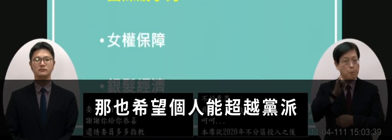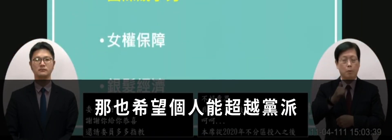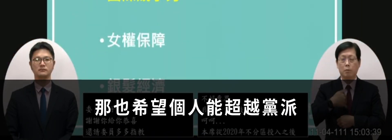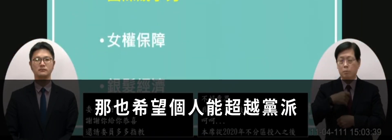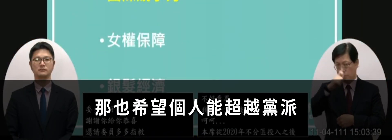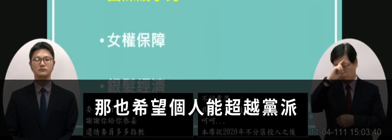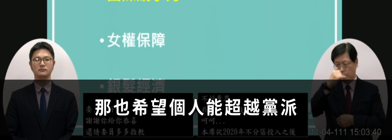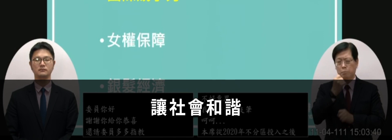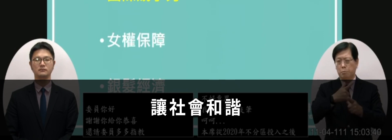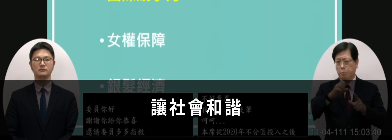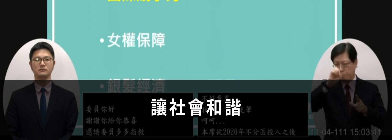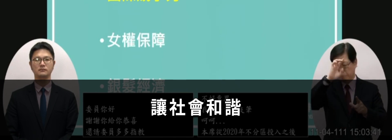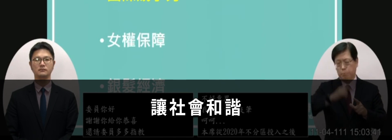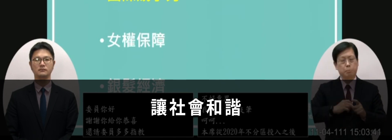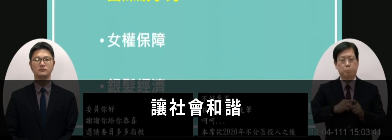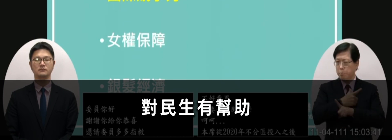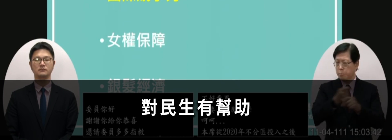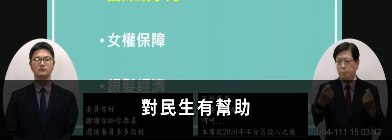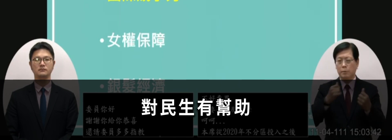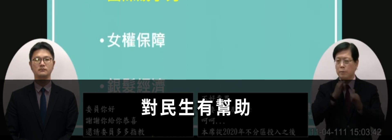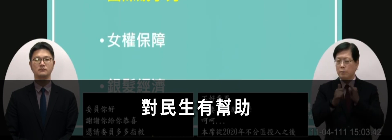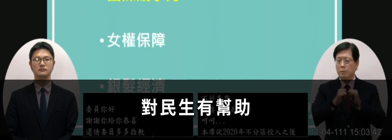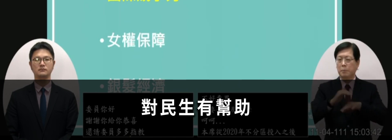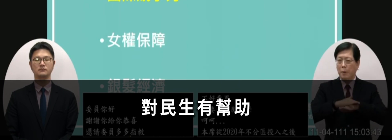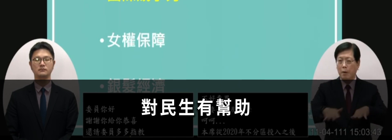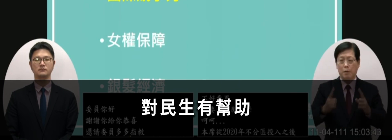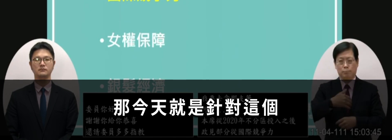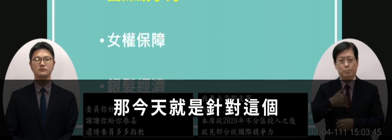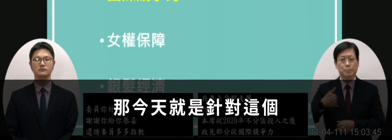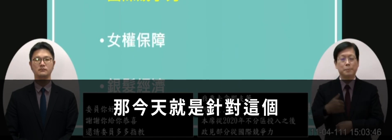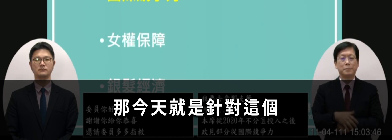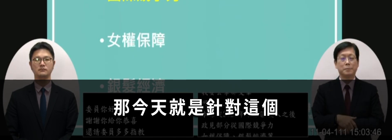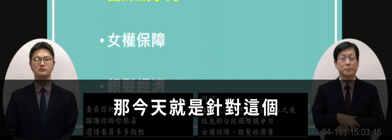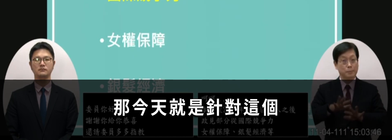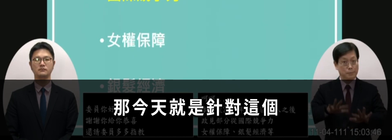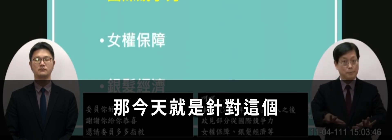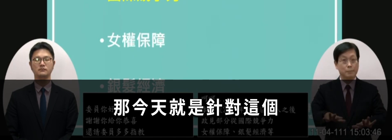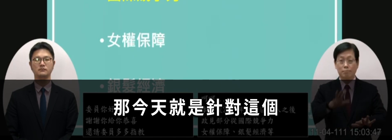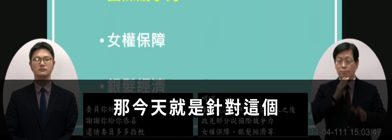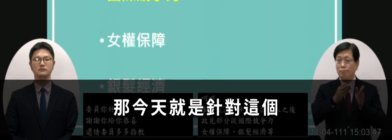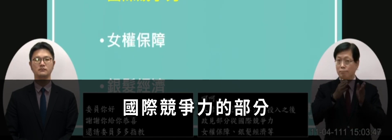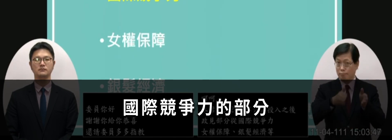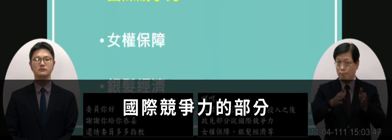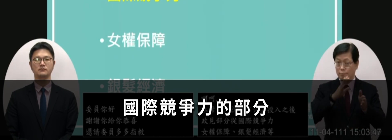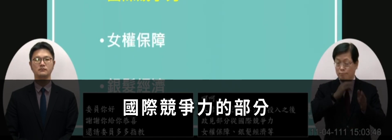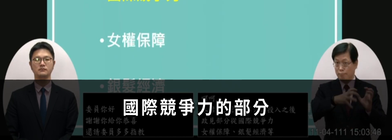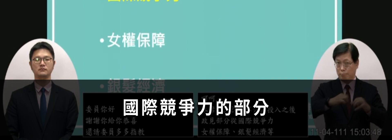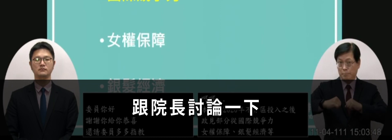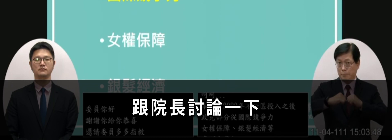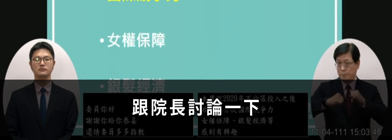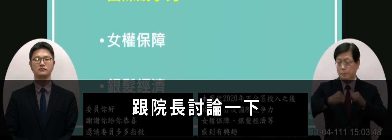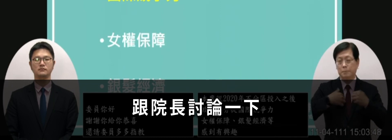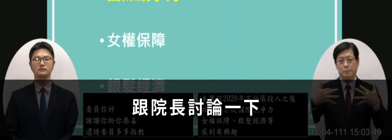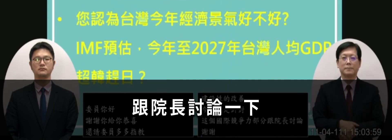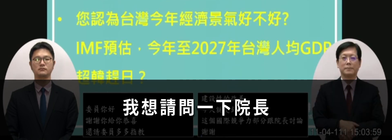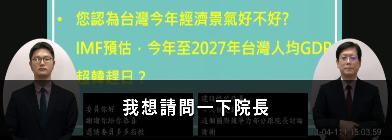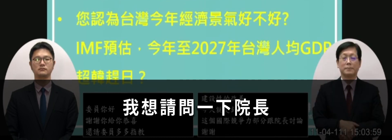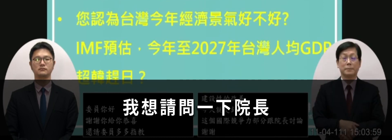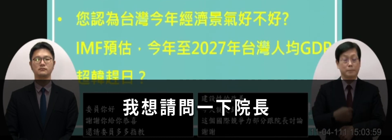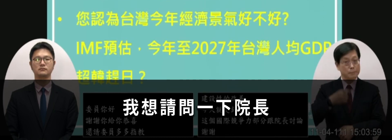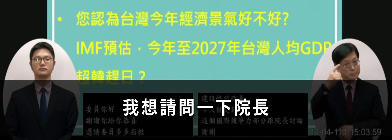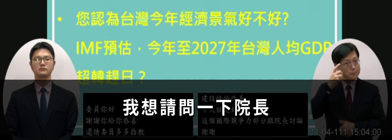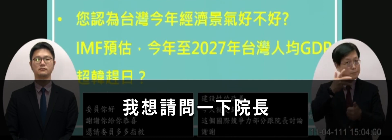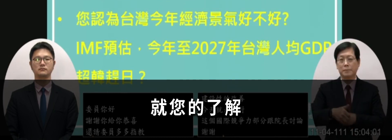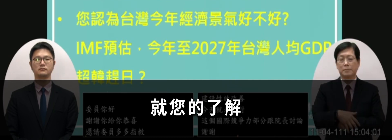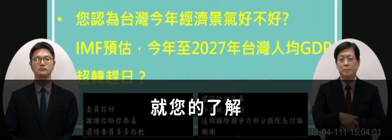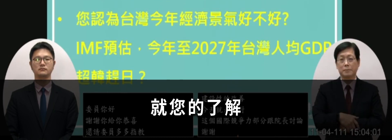人能超越党派，让社会和谐，对民生有帮助。那今天就是针对这个国际竞争力的部分跟院长讨论。我想请问